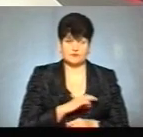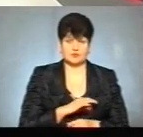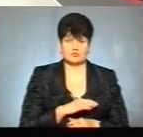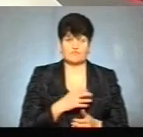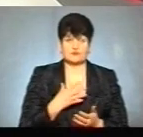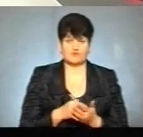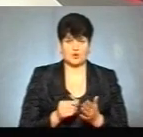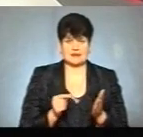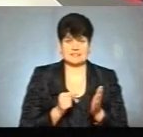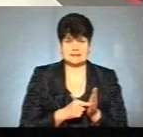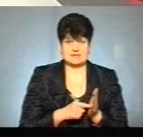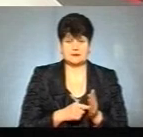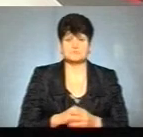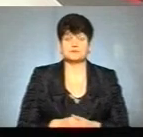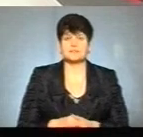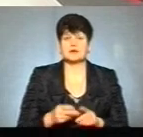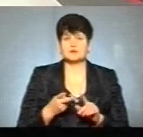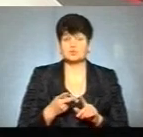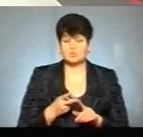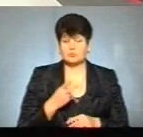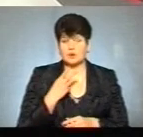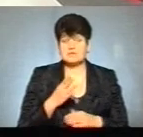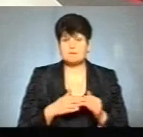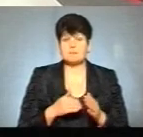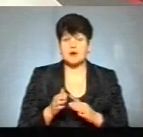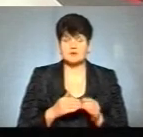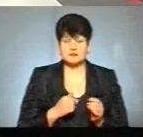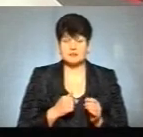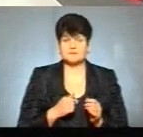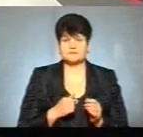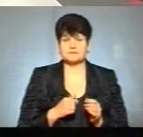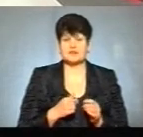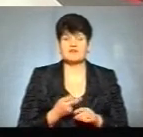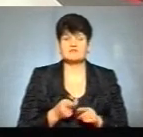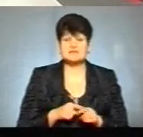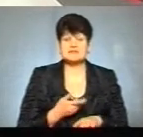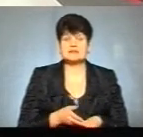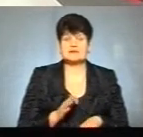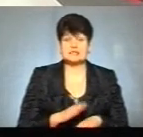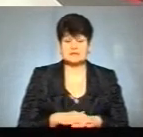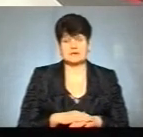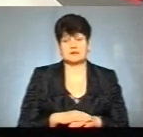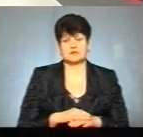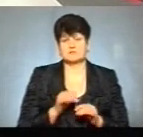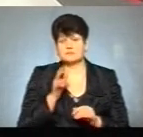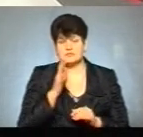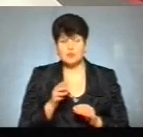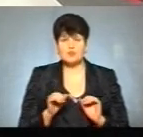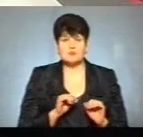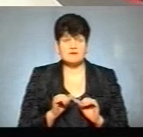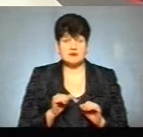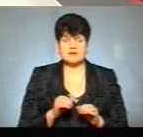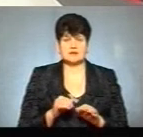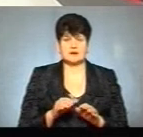власних цілях. Це якщо економія. Друге, показує практика, що оцей складний механізм все ж таки, тому що місцеве